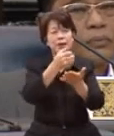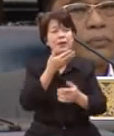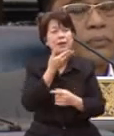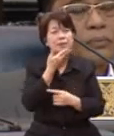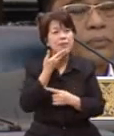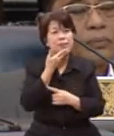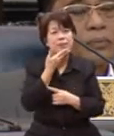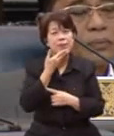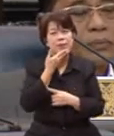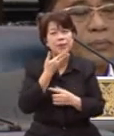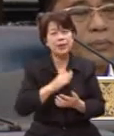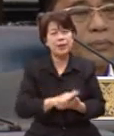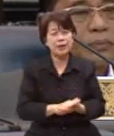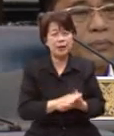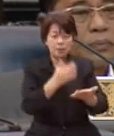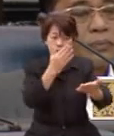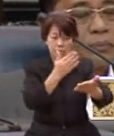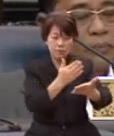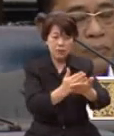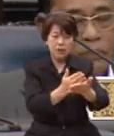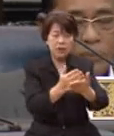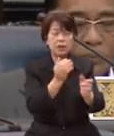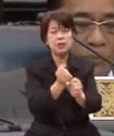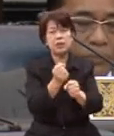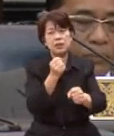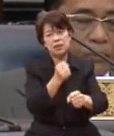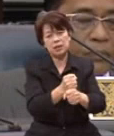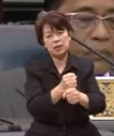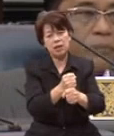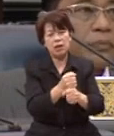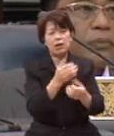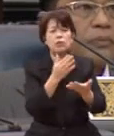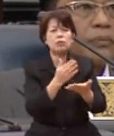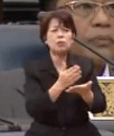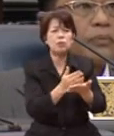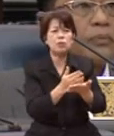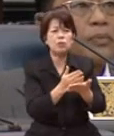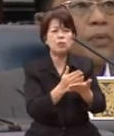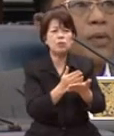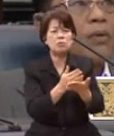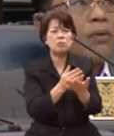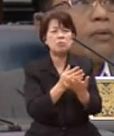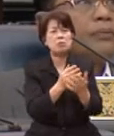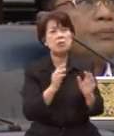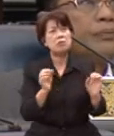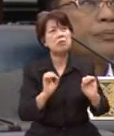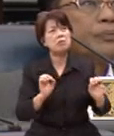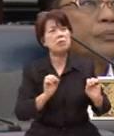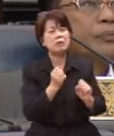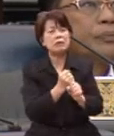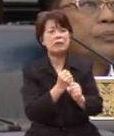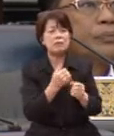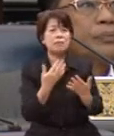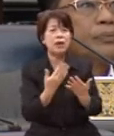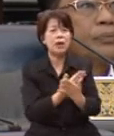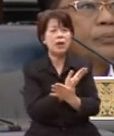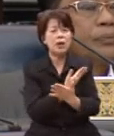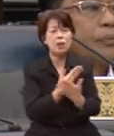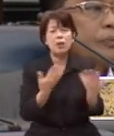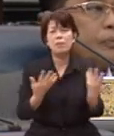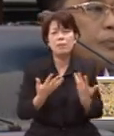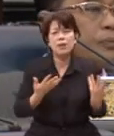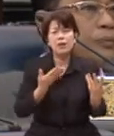terpaksa berhenti kerja ataupun dibuang kerja termasuk covid dan masih belum dapat pekerjaan baru adakah